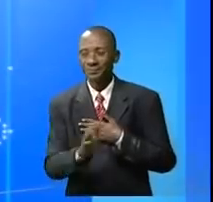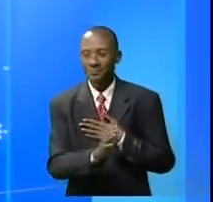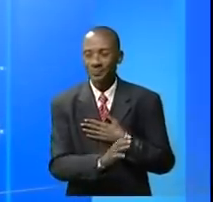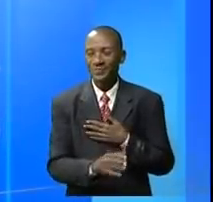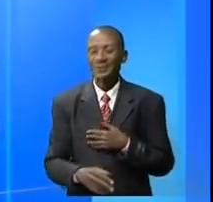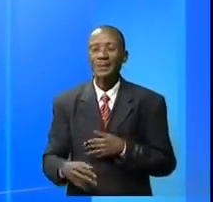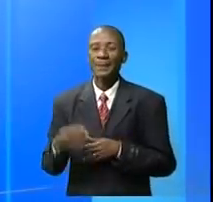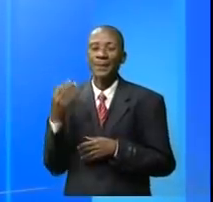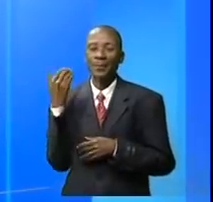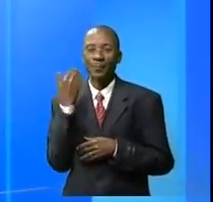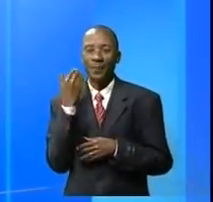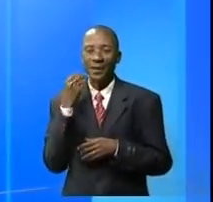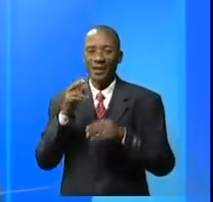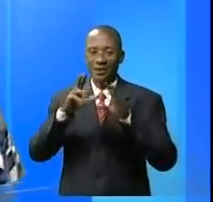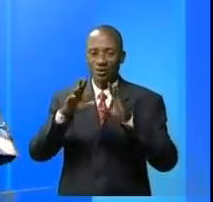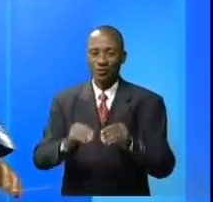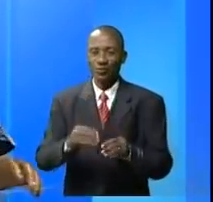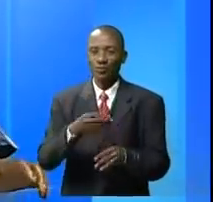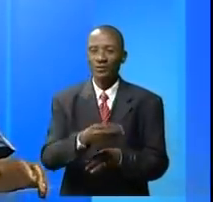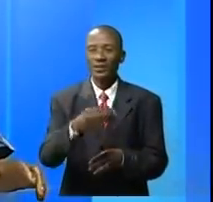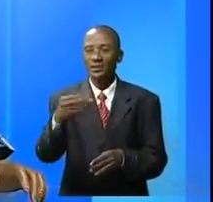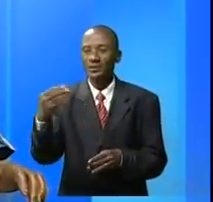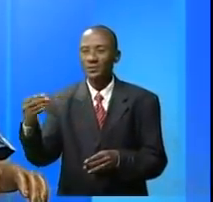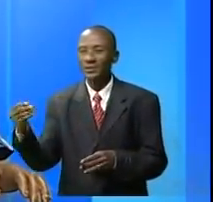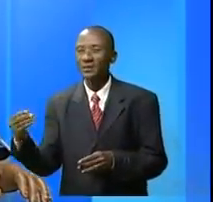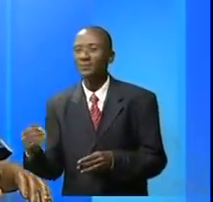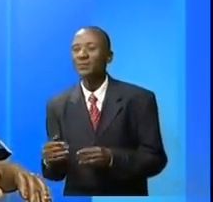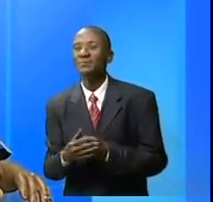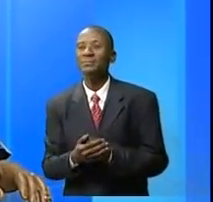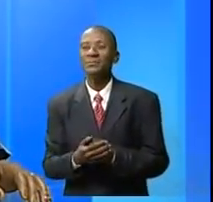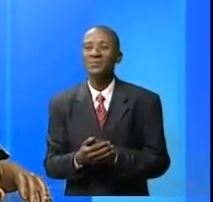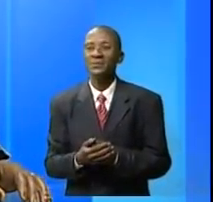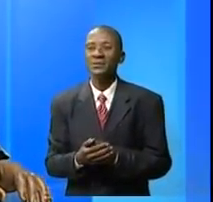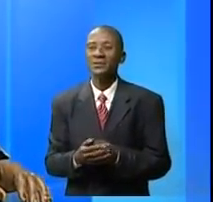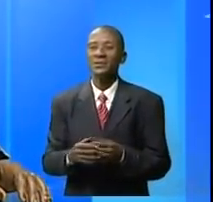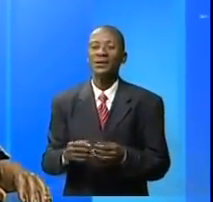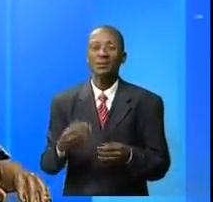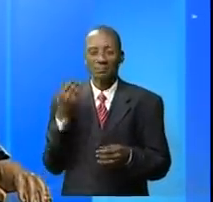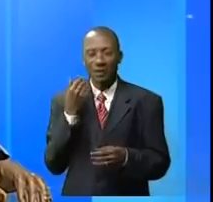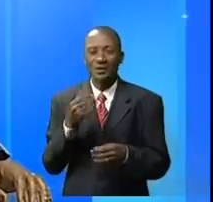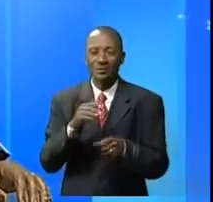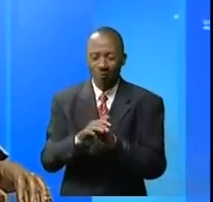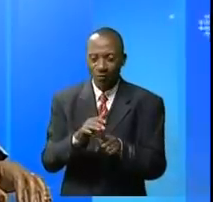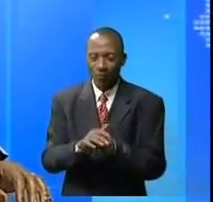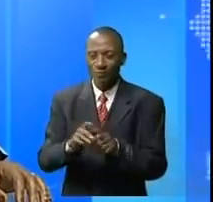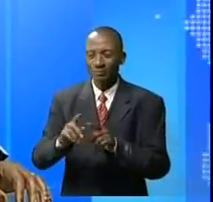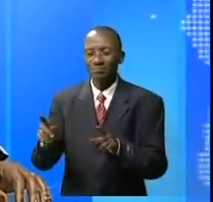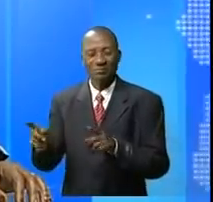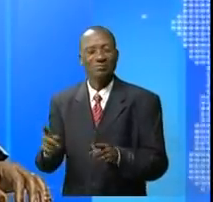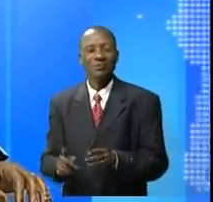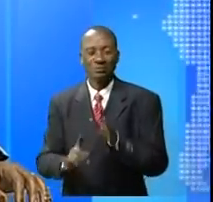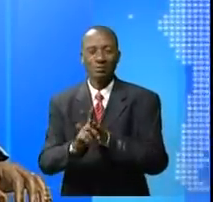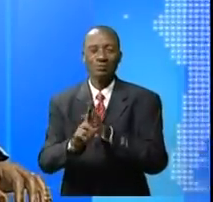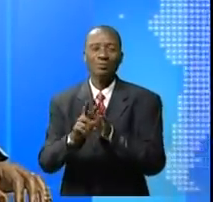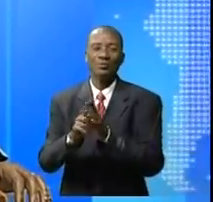que les diabètes ou l'hypertension artérielle sont à la base de plusieurs décès en République démocratique du